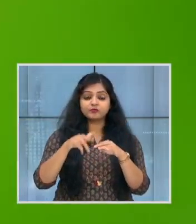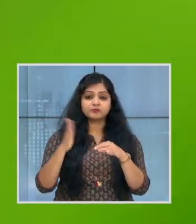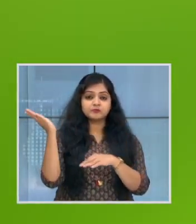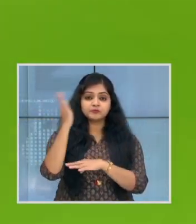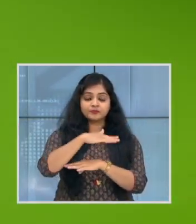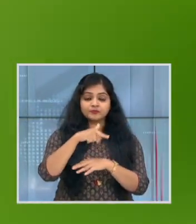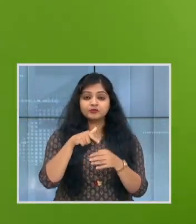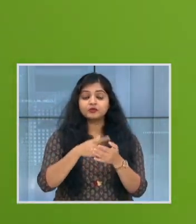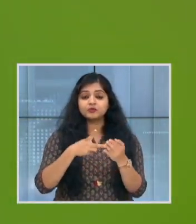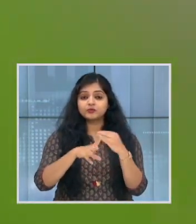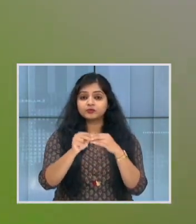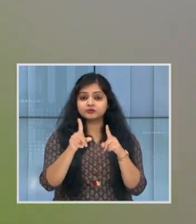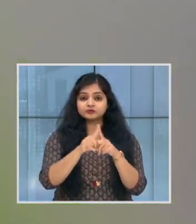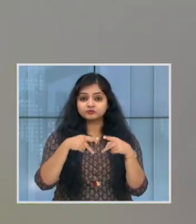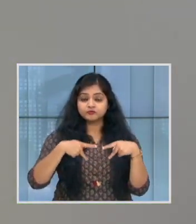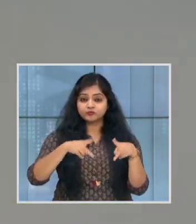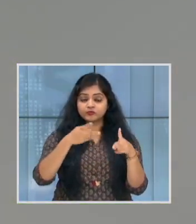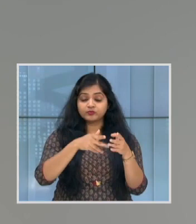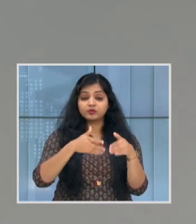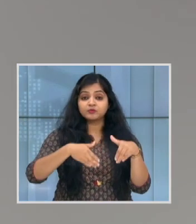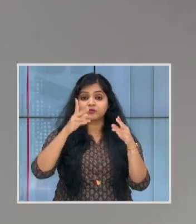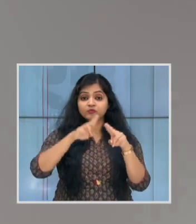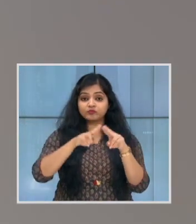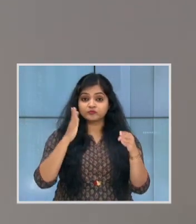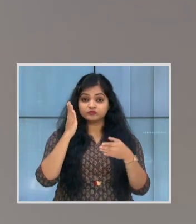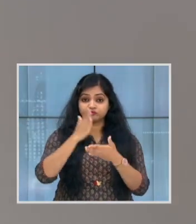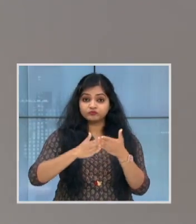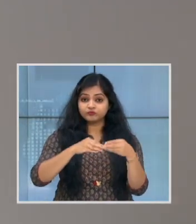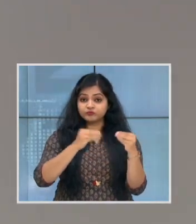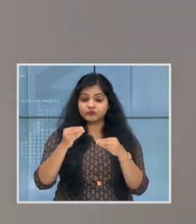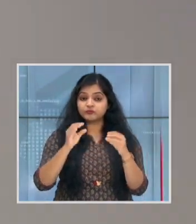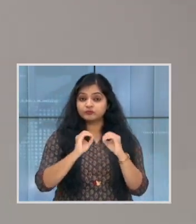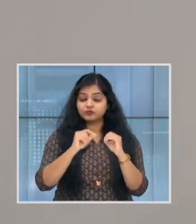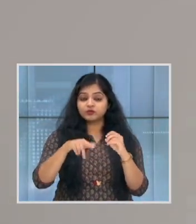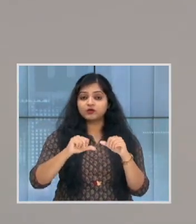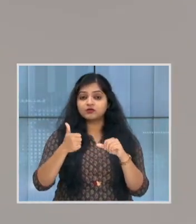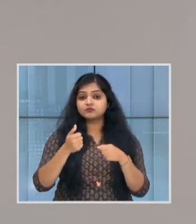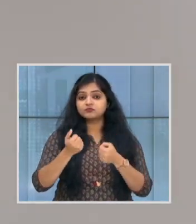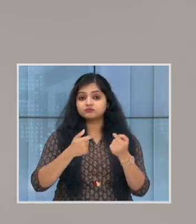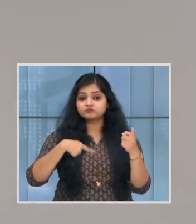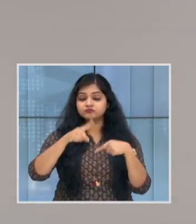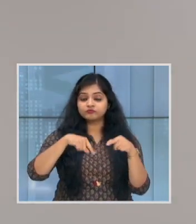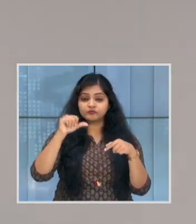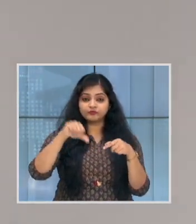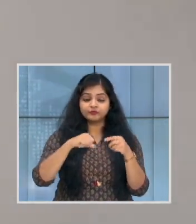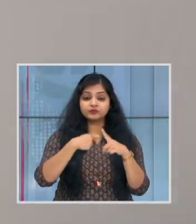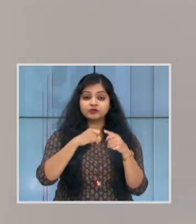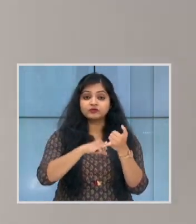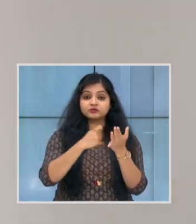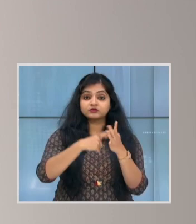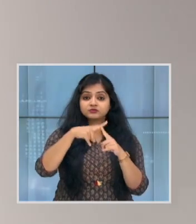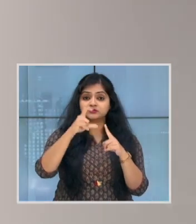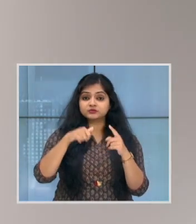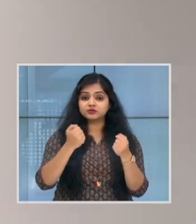ഒരു പാതയാണ്. അതുകൊണ്ട് തന്നെ ഈ മരങ്ങൾ പൂർണ്ണമായും മുറിച്ചു മാറ്റാതെ മറ്റ് വാഹനങ്ങൾക്കൊന്നും കടന്നു പോകാൻ കഴിയില്ല. KSRTC ബസ് ഉൾപ്പെടെ അവിടെ ആ